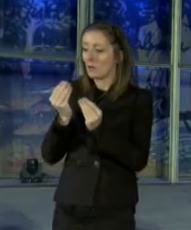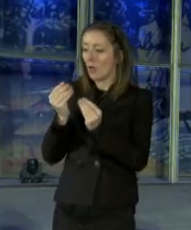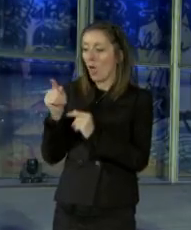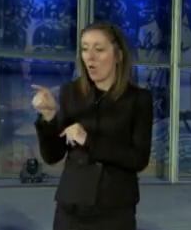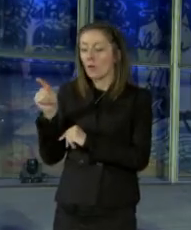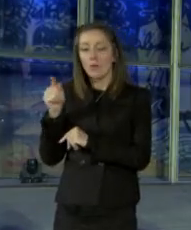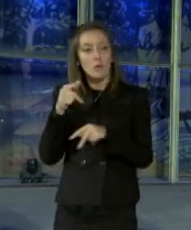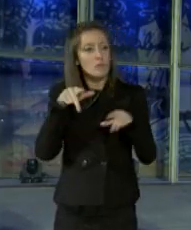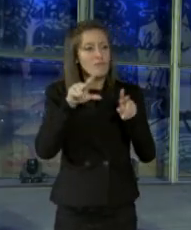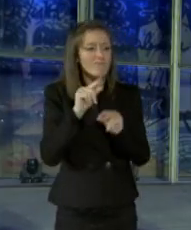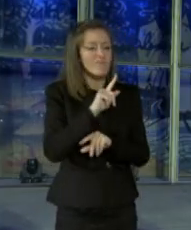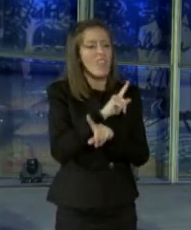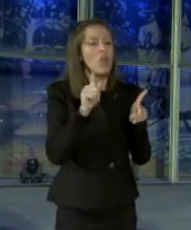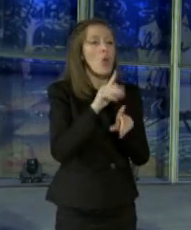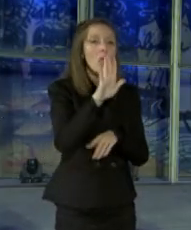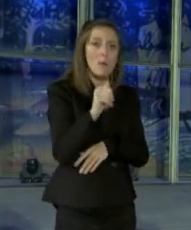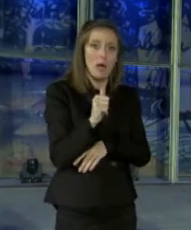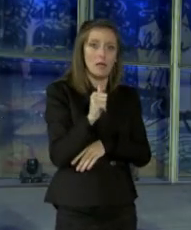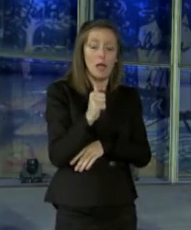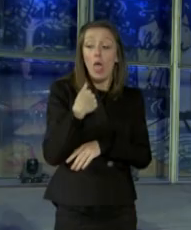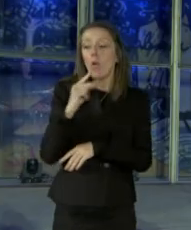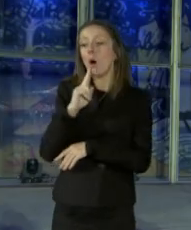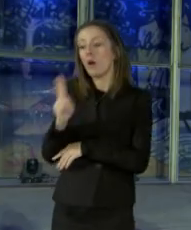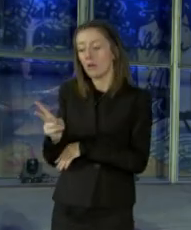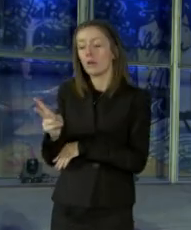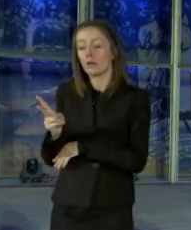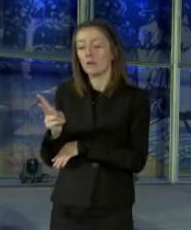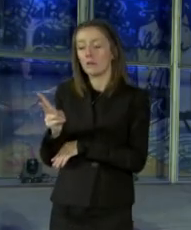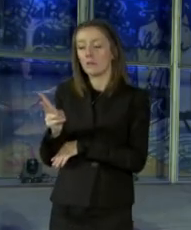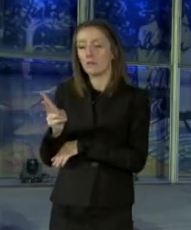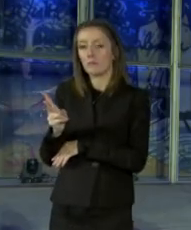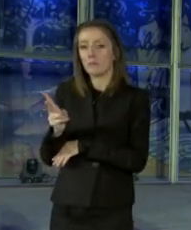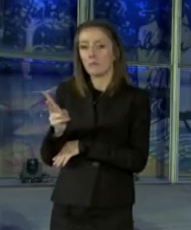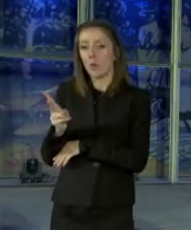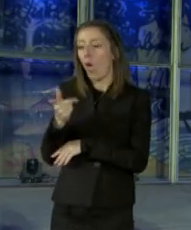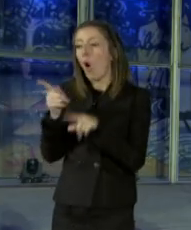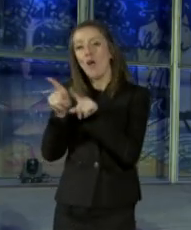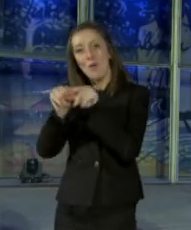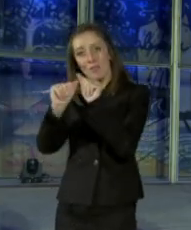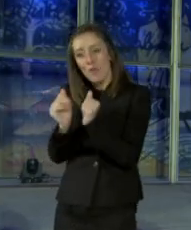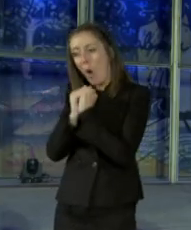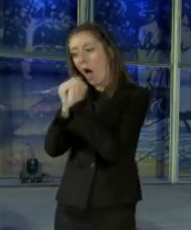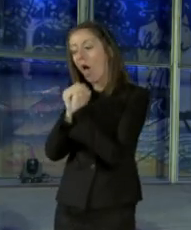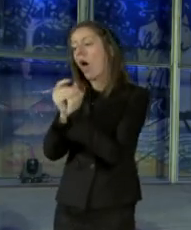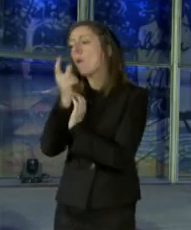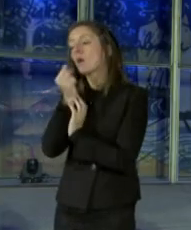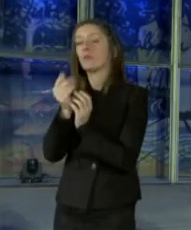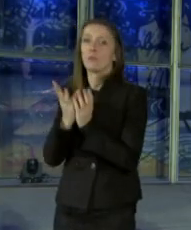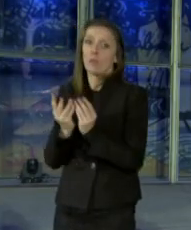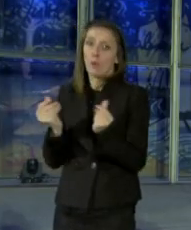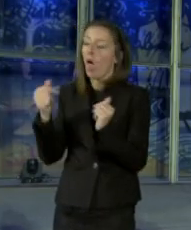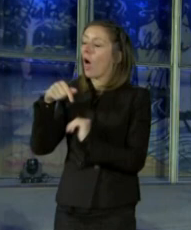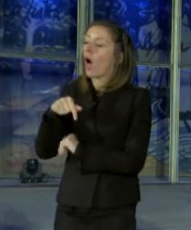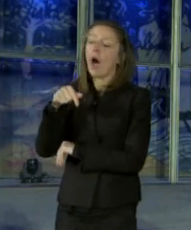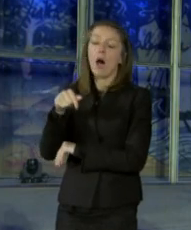non chiamare nessuno gli risposi con atto di implorazione padre spirituale adesso